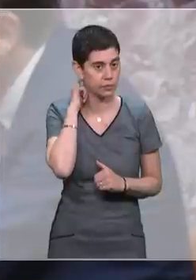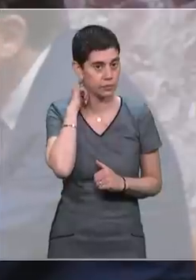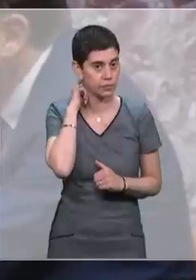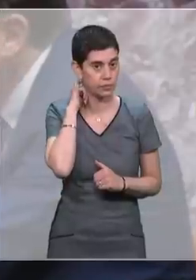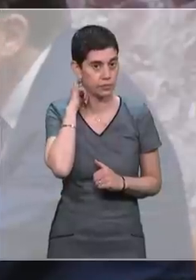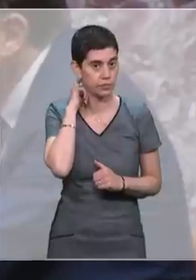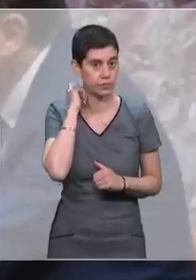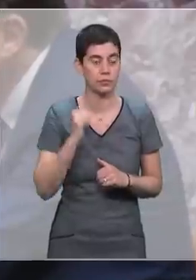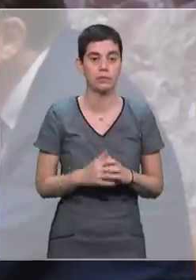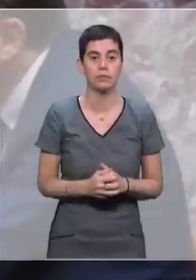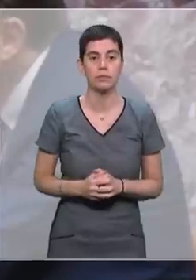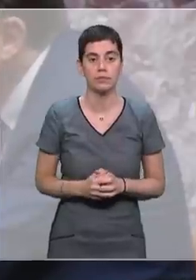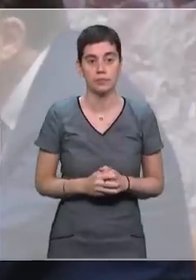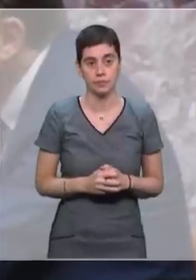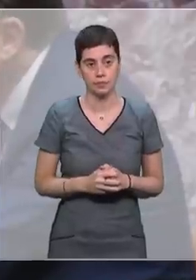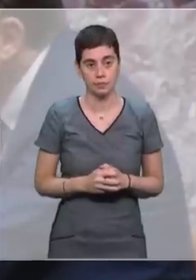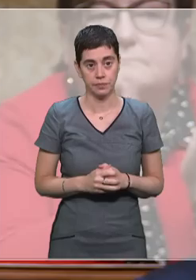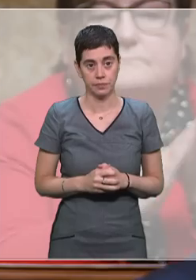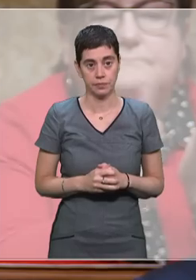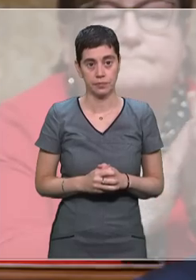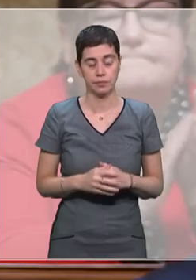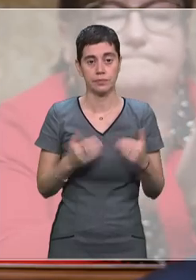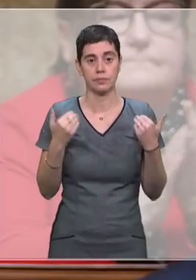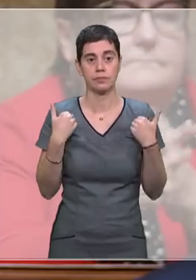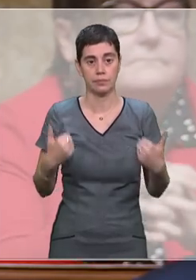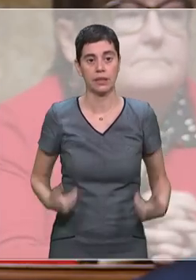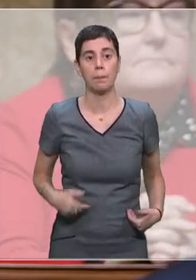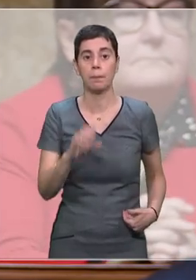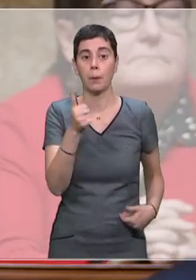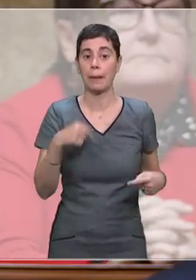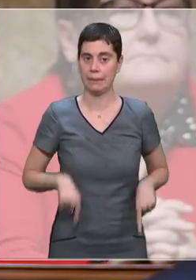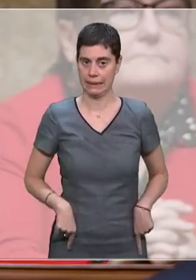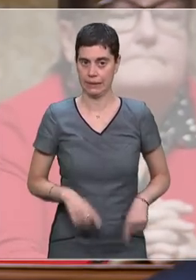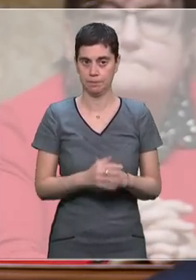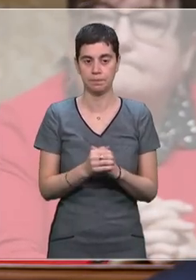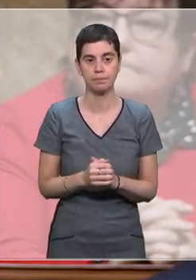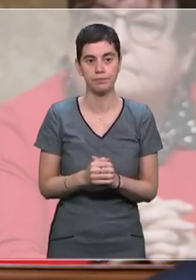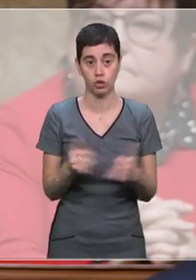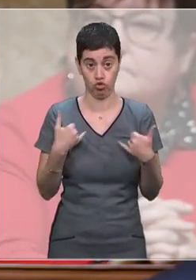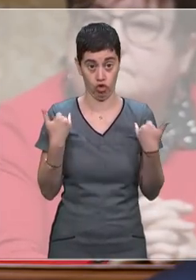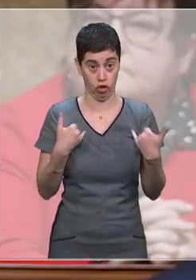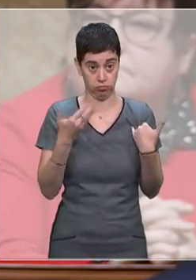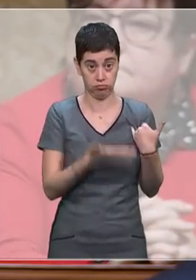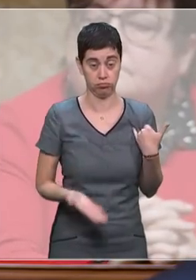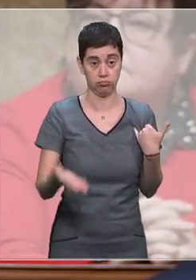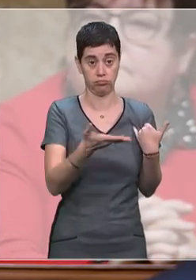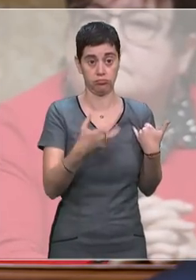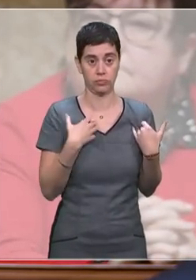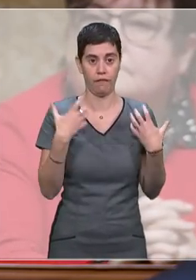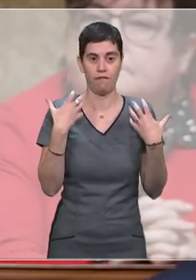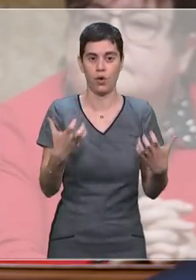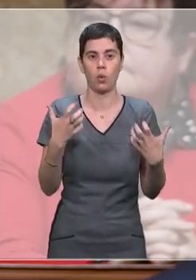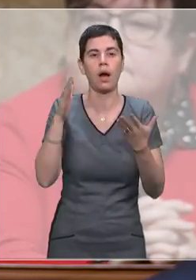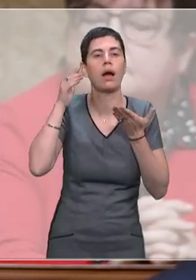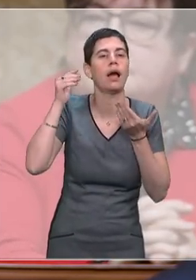groupe Liberté Indépendant Outre-mer et Territoire. Madame la première ministre, Nos jeunes sont en quête